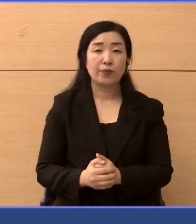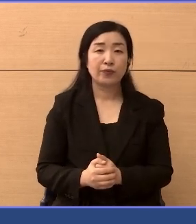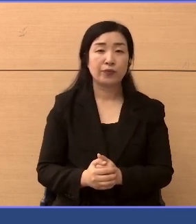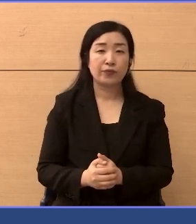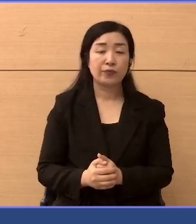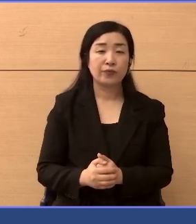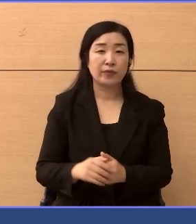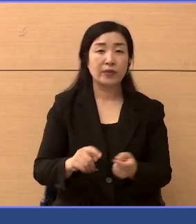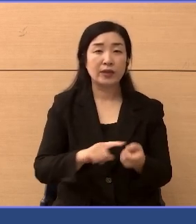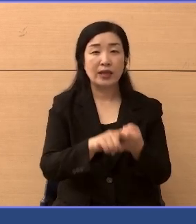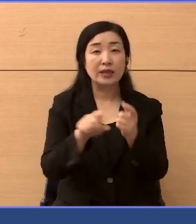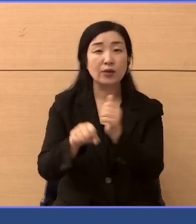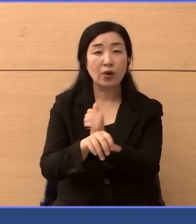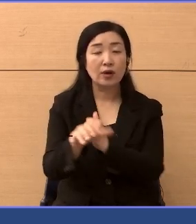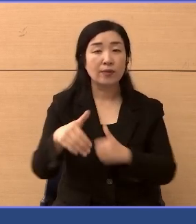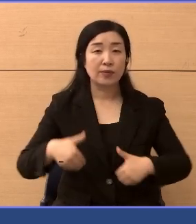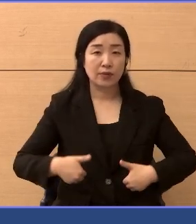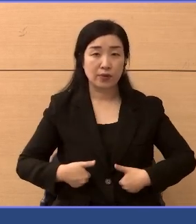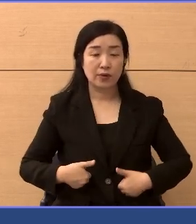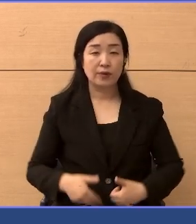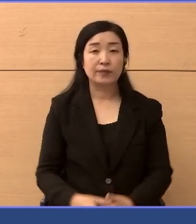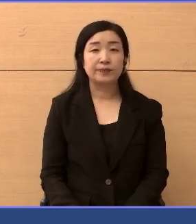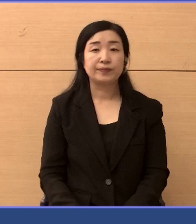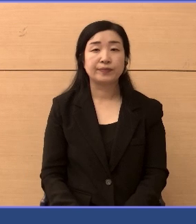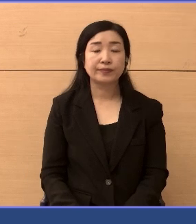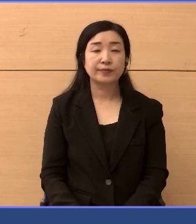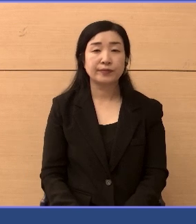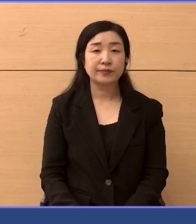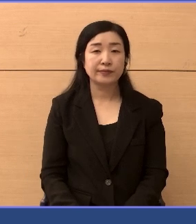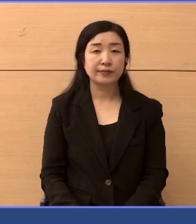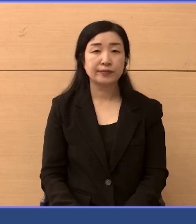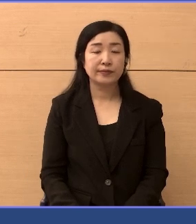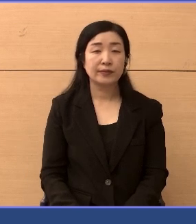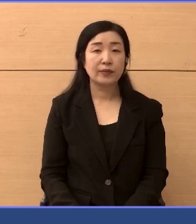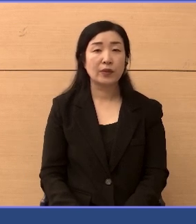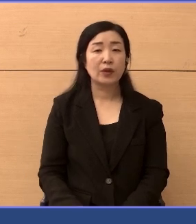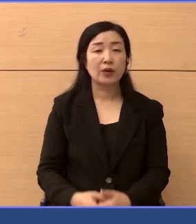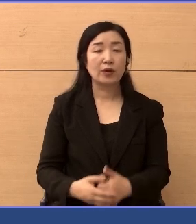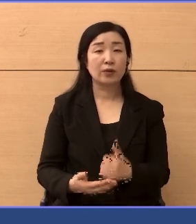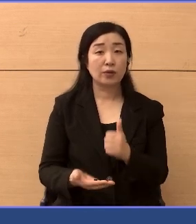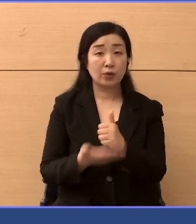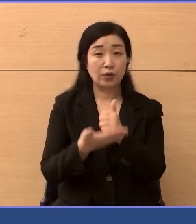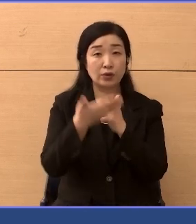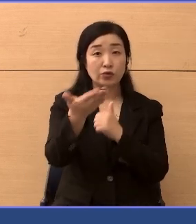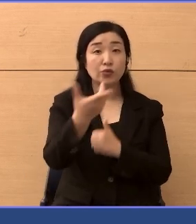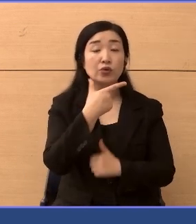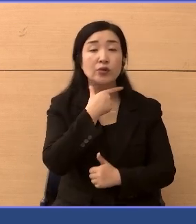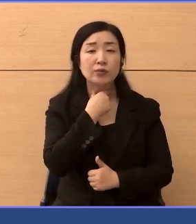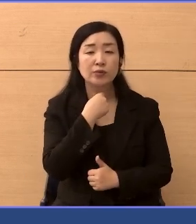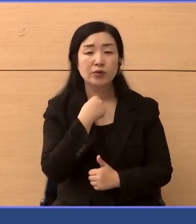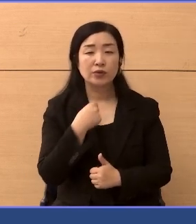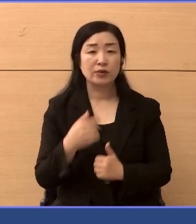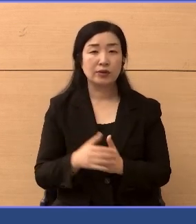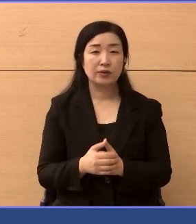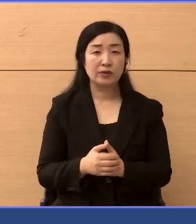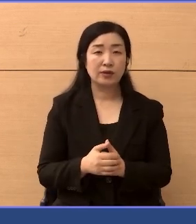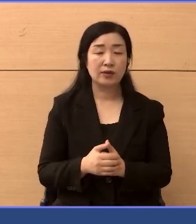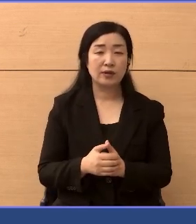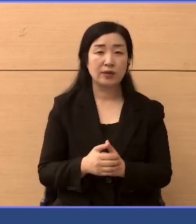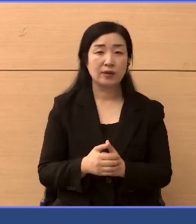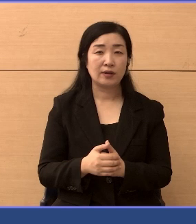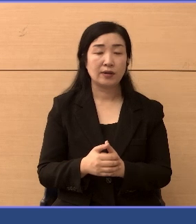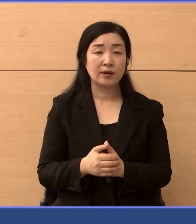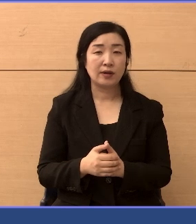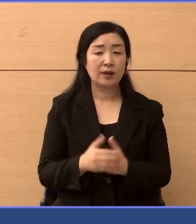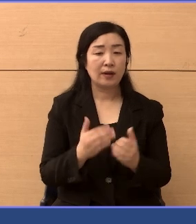연락책 역할을 하는 것이죠. 제가 people 꼭 to 권장드리고 recognize that 싶은 development is 부분은요. occurring 이 over a 발달이라고 much 하는 longer 것이 time frame